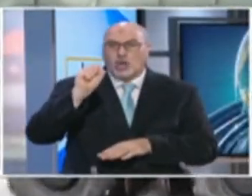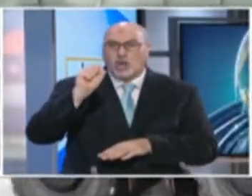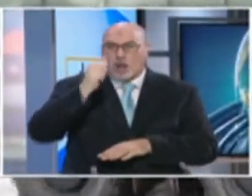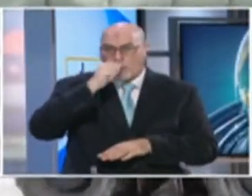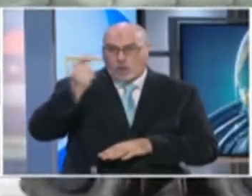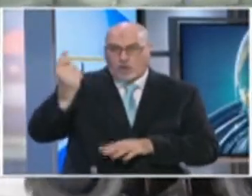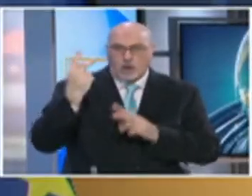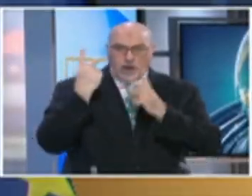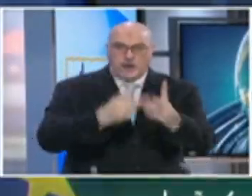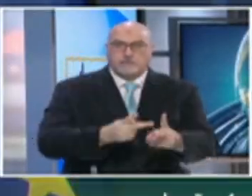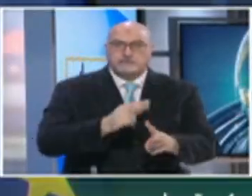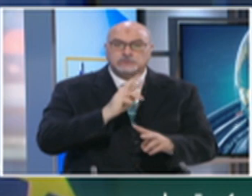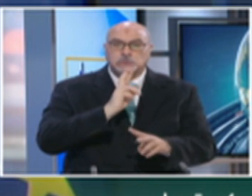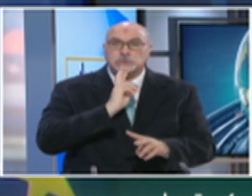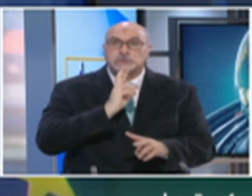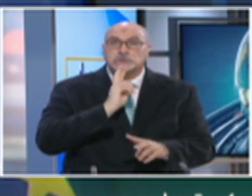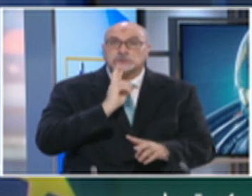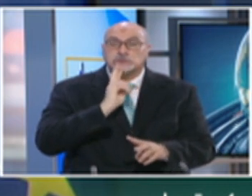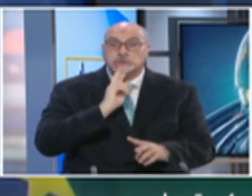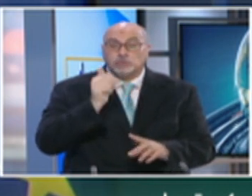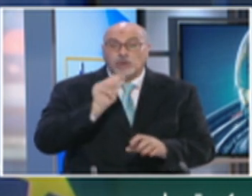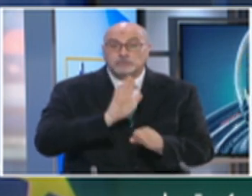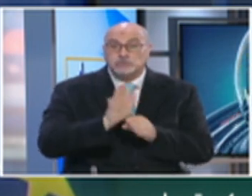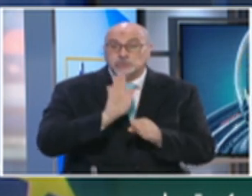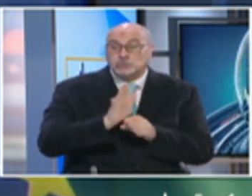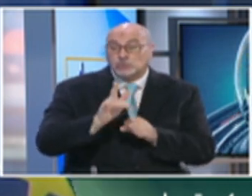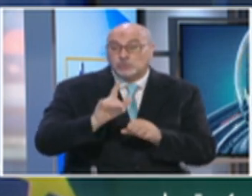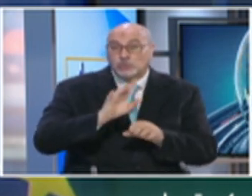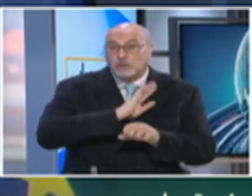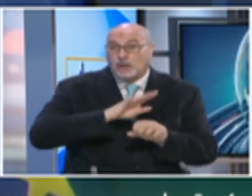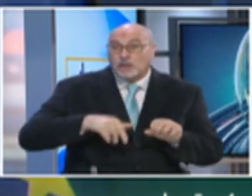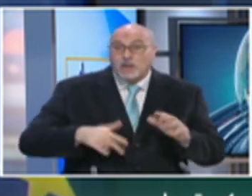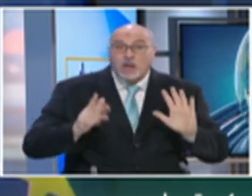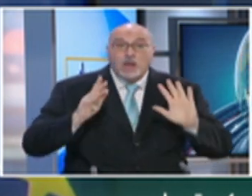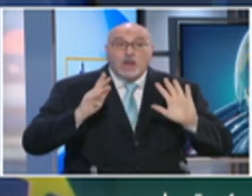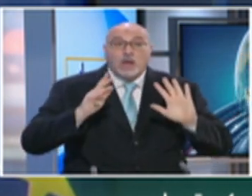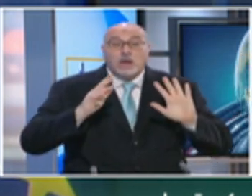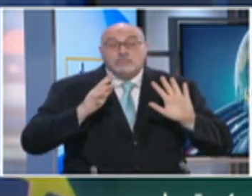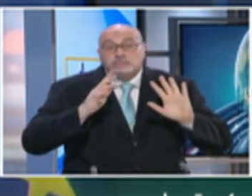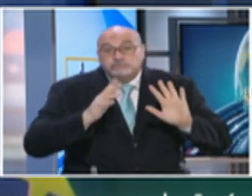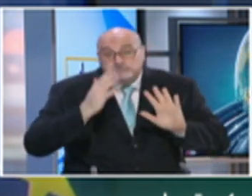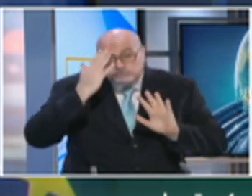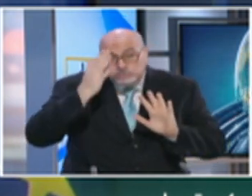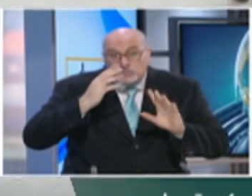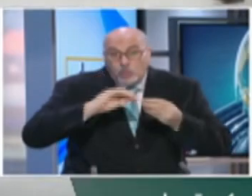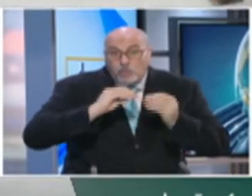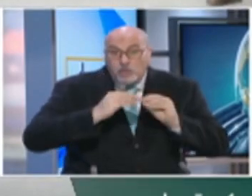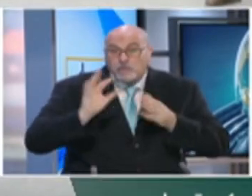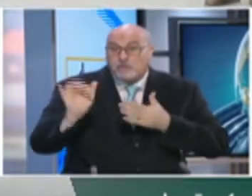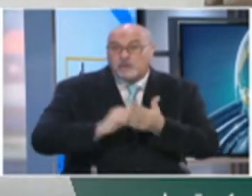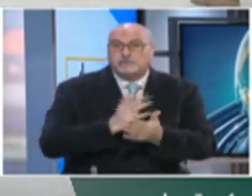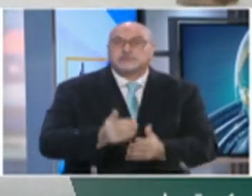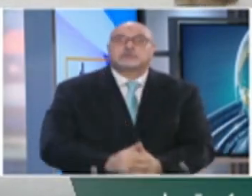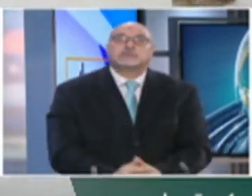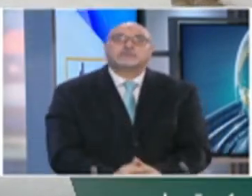مهمة دبلوماسية قد تكون الورقة الأخيرة لخفض الاحتقان الحاصل في المنطقة.